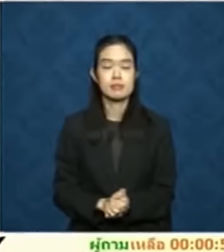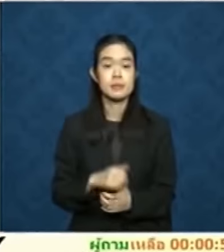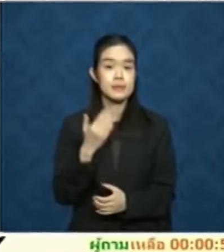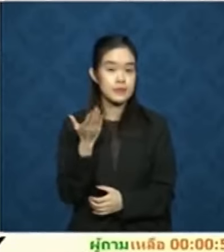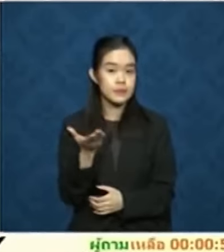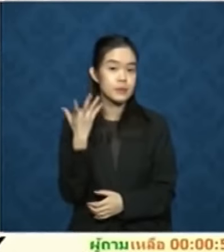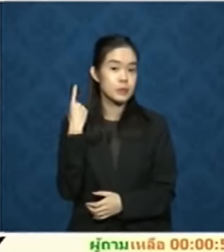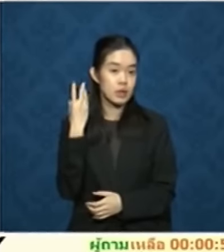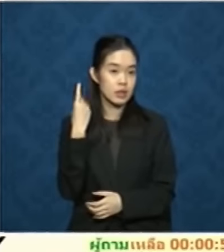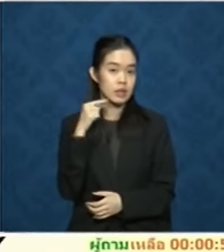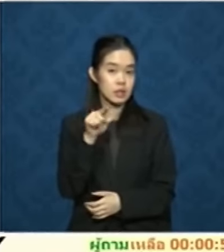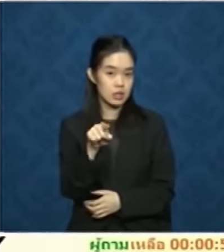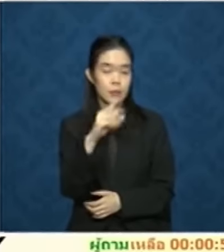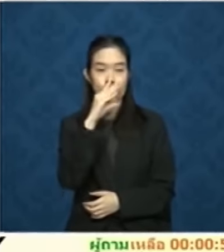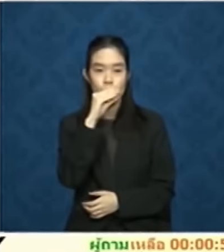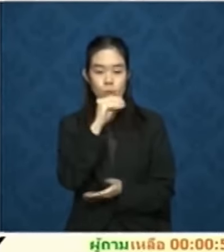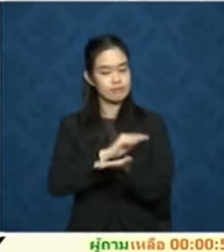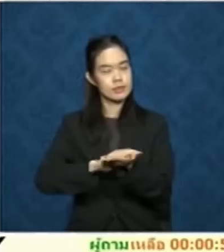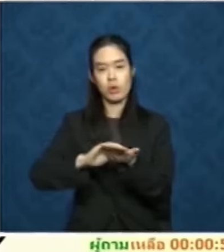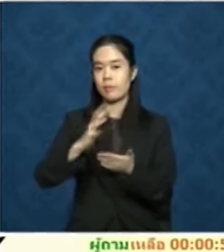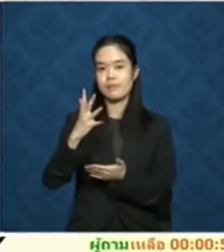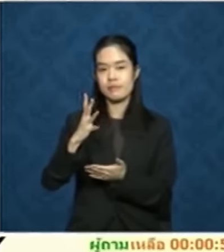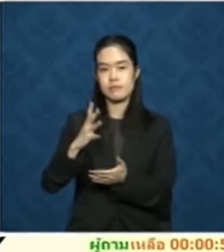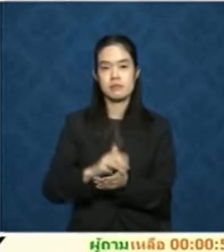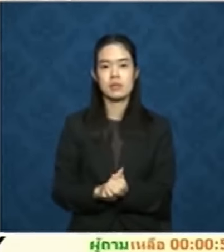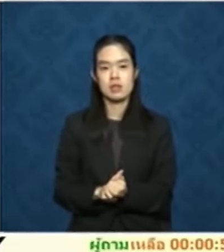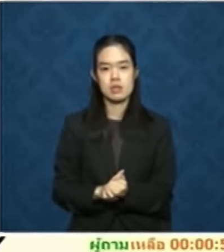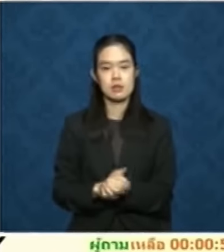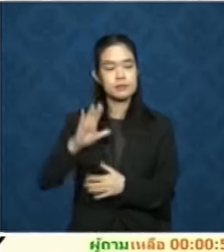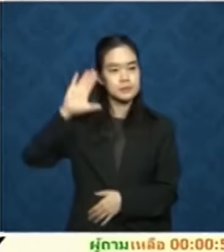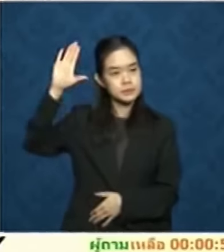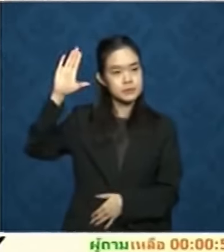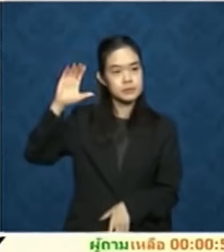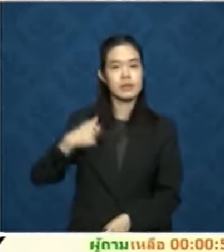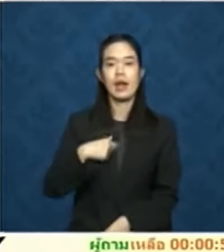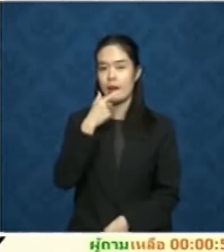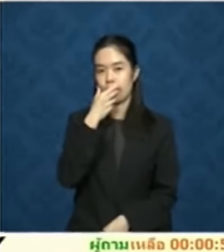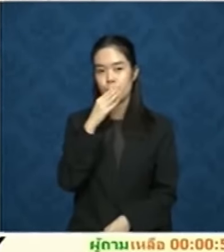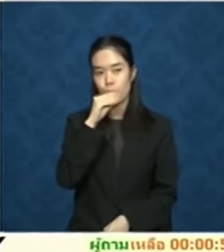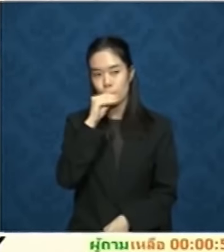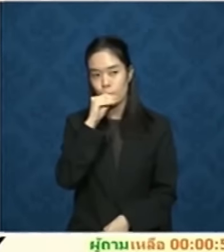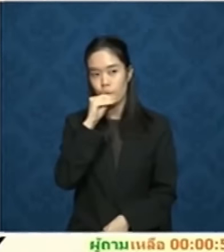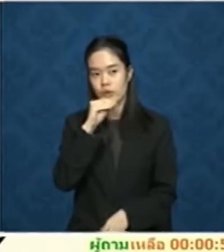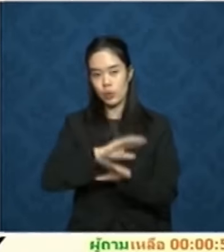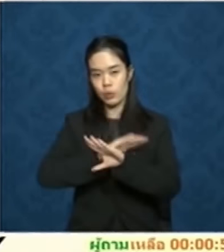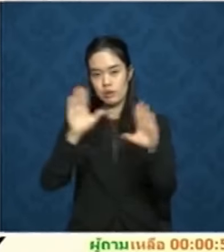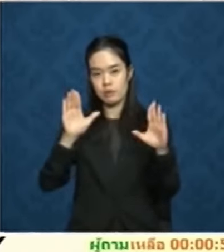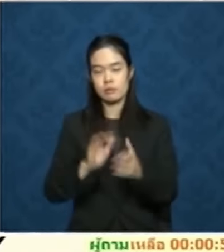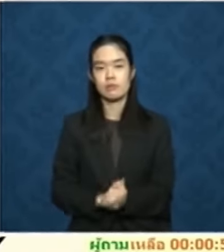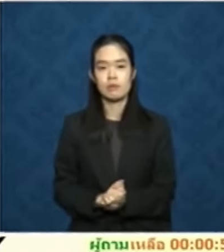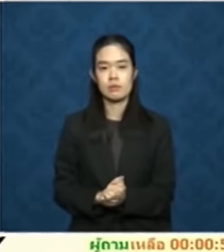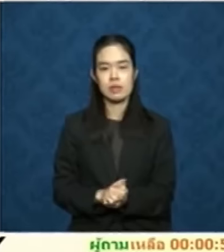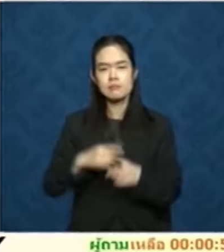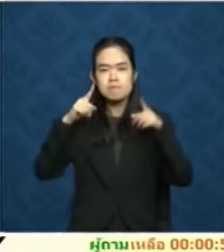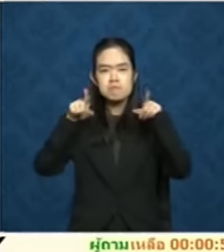ตะกี้ขอต้องขอถอนนะครับเป็นคำพูดที่เศษสนะครับแล้วก็ไม่ได้เอท่านประถอนครับยินดีครับถอนครับยินดีครับถอนถอนะครับครับถอนว่าริ้ว